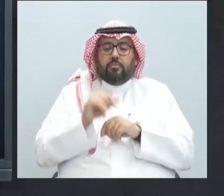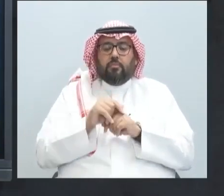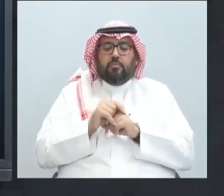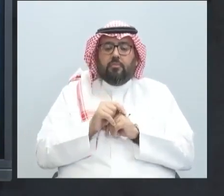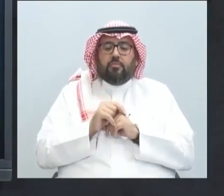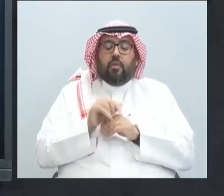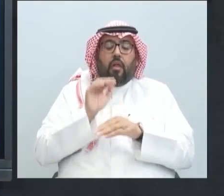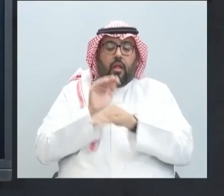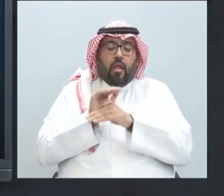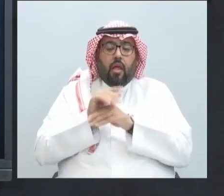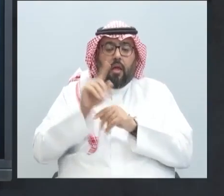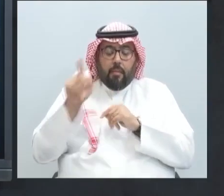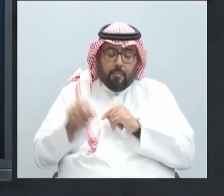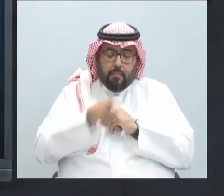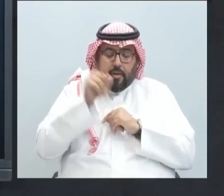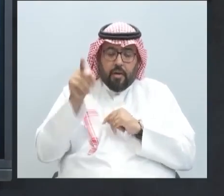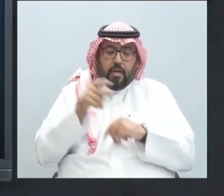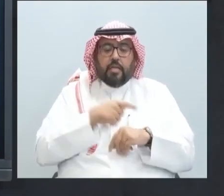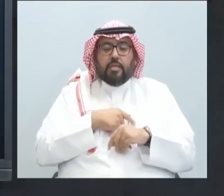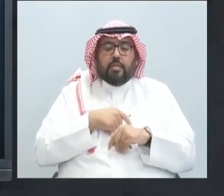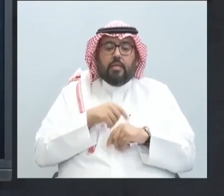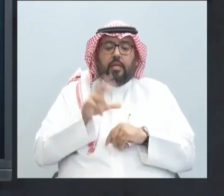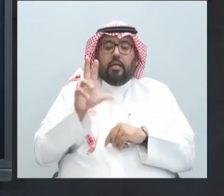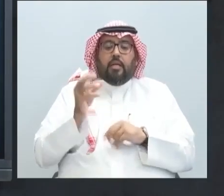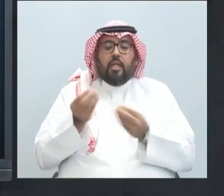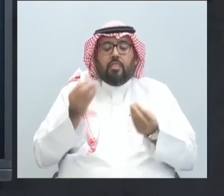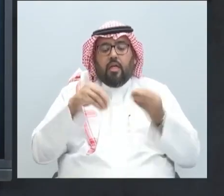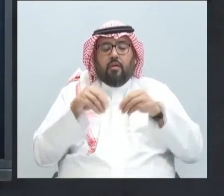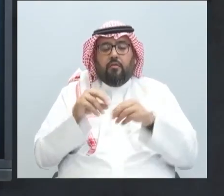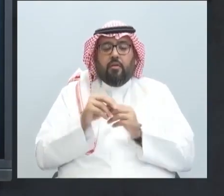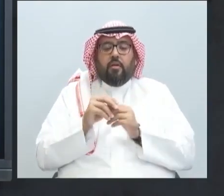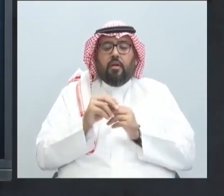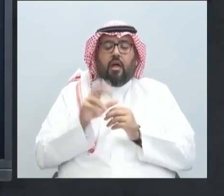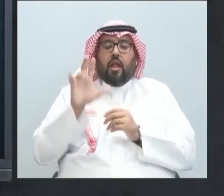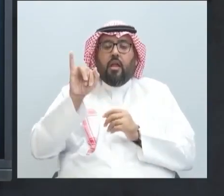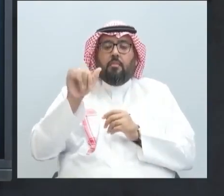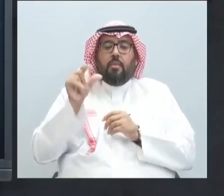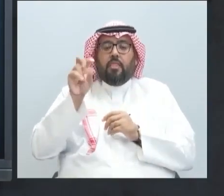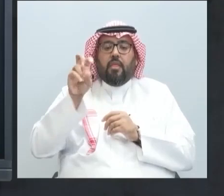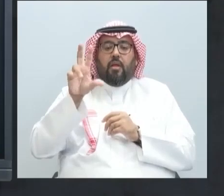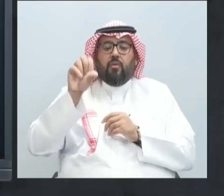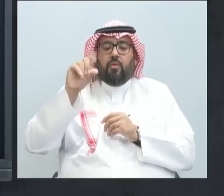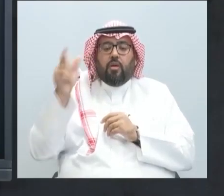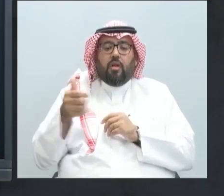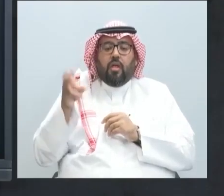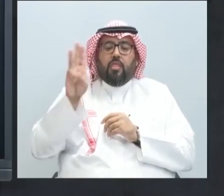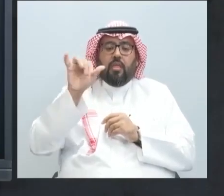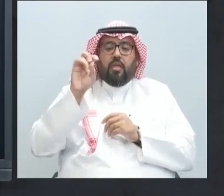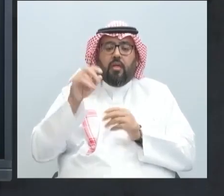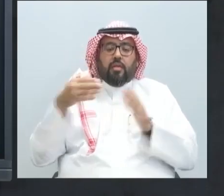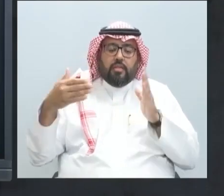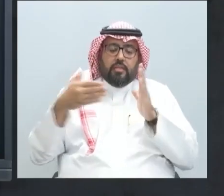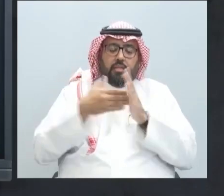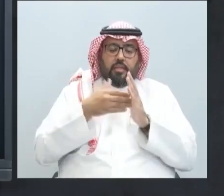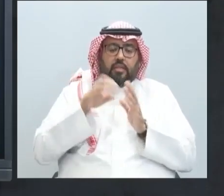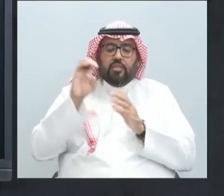ومثل ما ذكرنا يعقبها مرحله اسميناها مرحله الاس او مرحله تضاعف الديني تضاعف الماده الوراثيه وتنتهي بطور